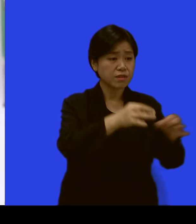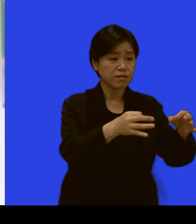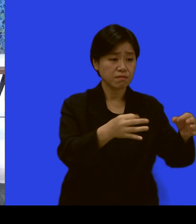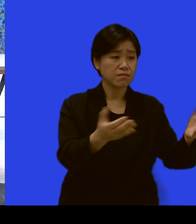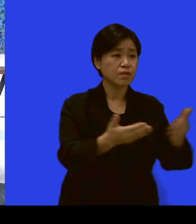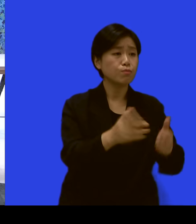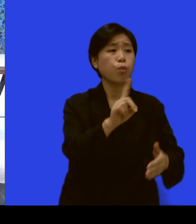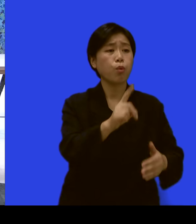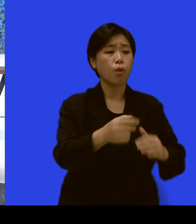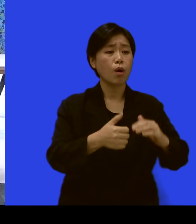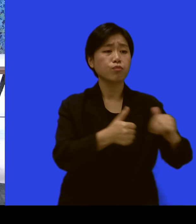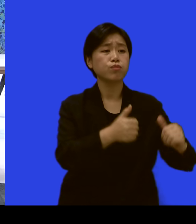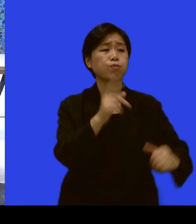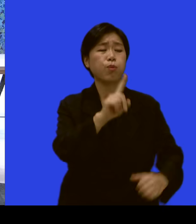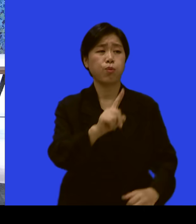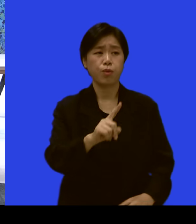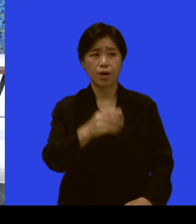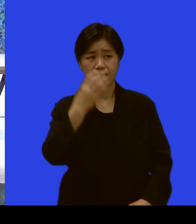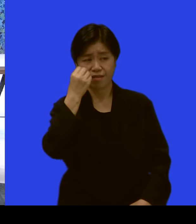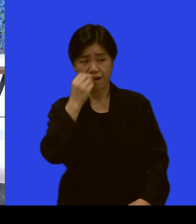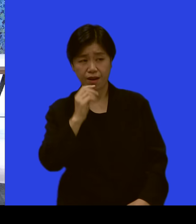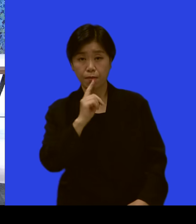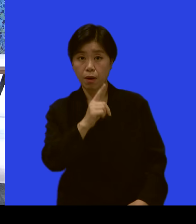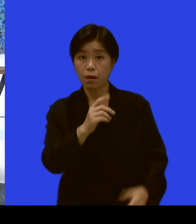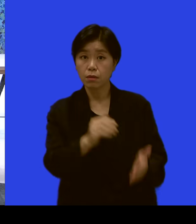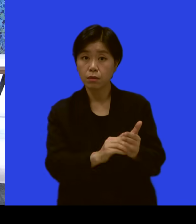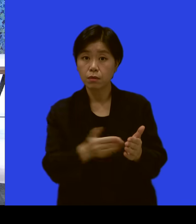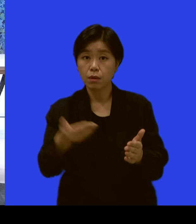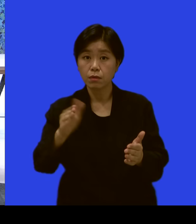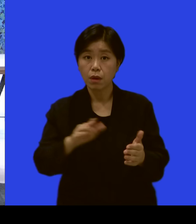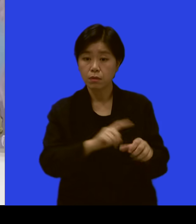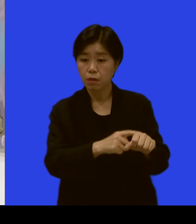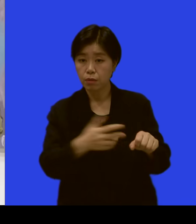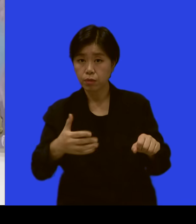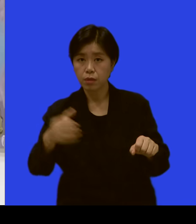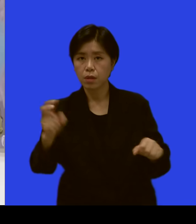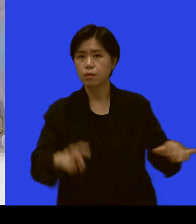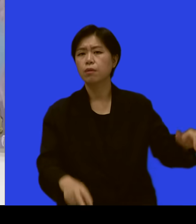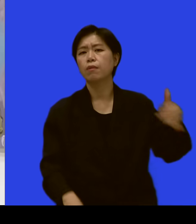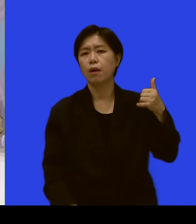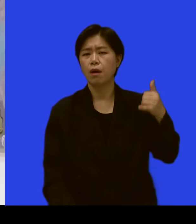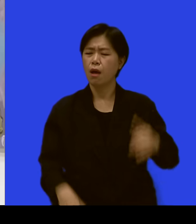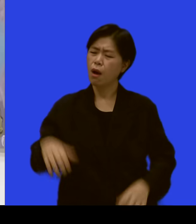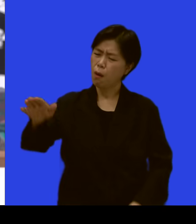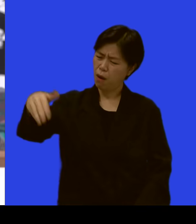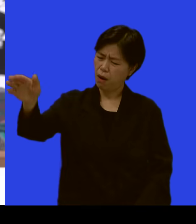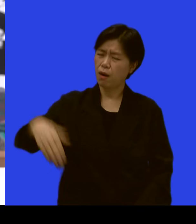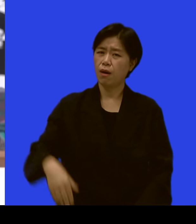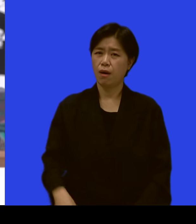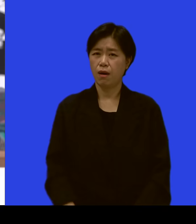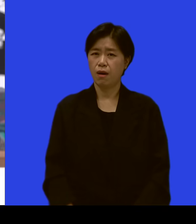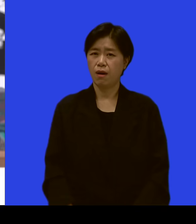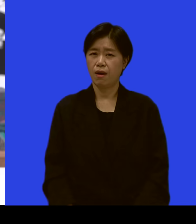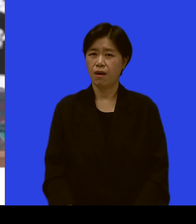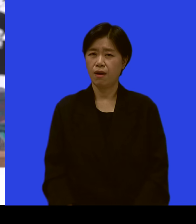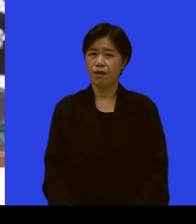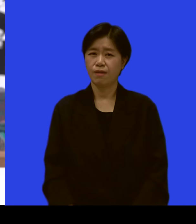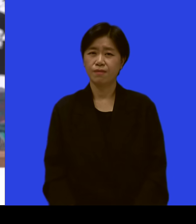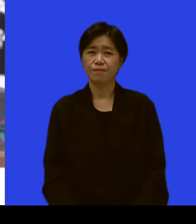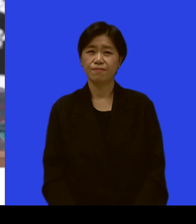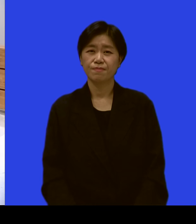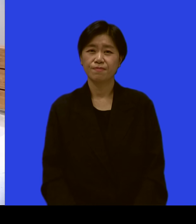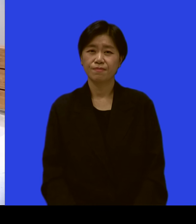것도 좀 그러니까 뭐 그런 얘기 했었는데 예. 그날도 또 전화가 온 거예요. 이렇게 예. 야 와라 이제 와서 오픈 얼마 안 남았다. 기도 좀 해주고 뭐 이거